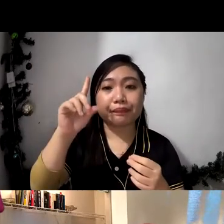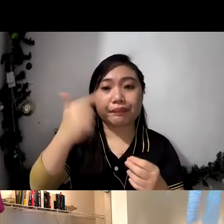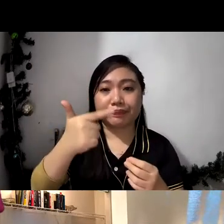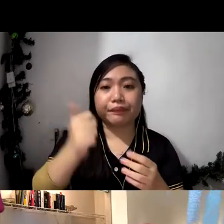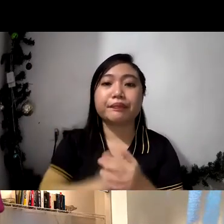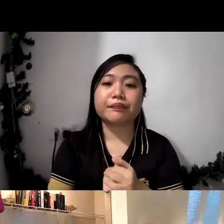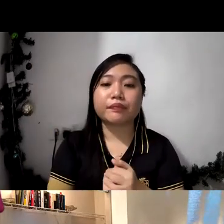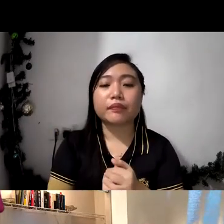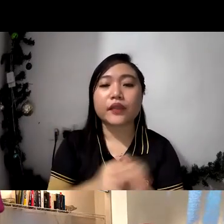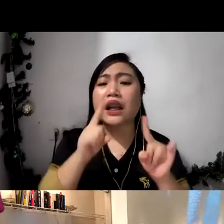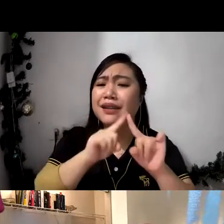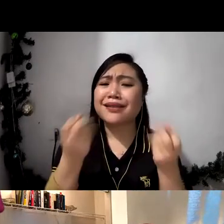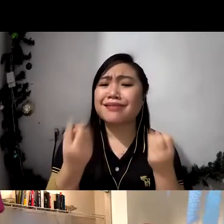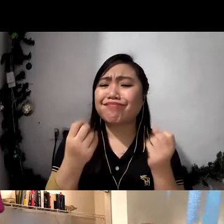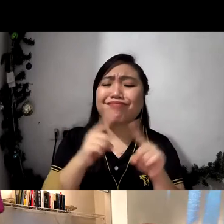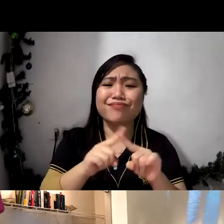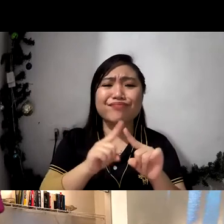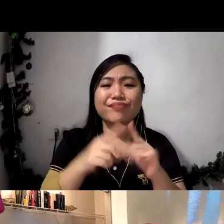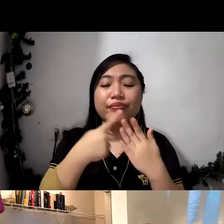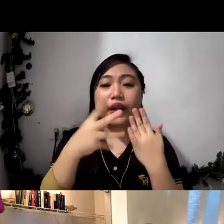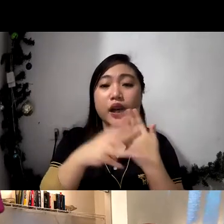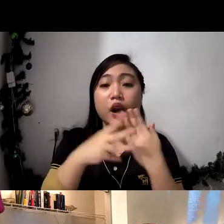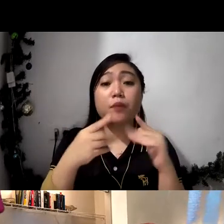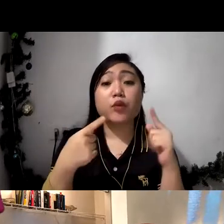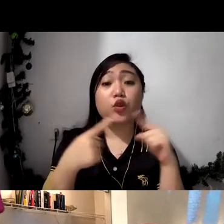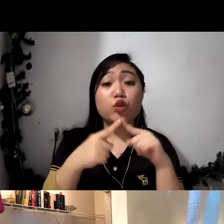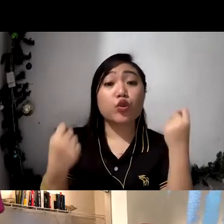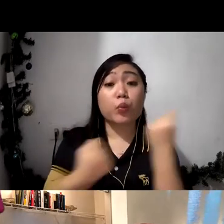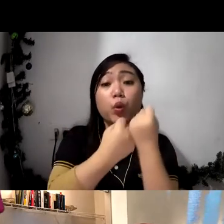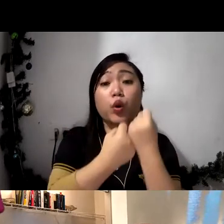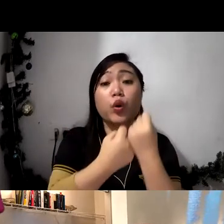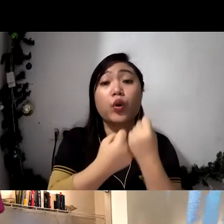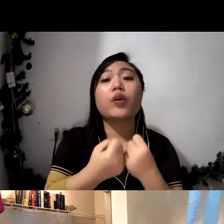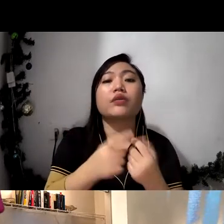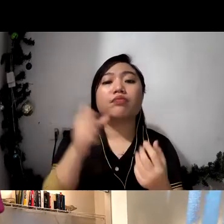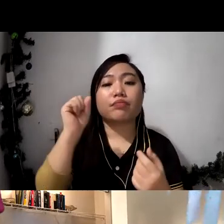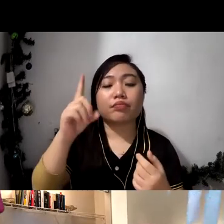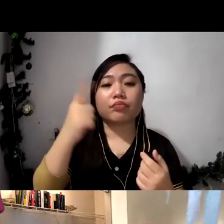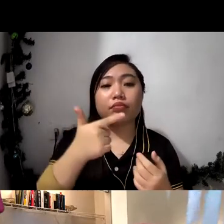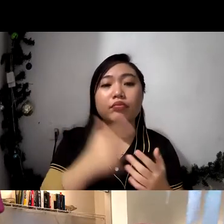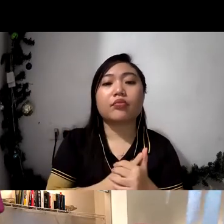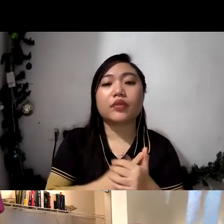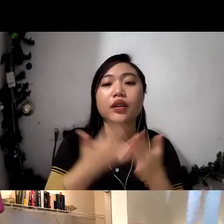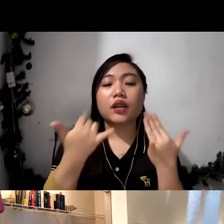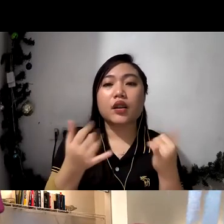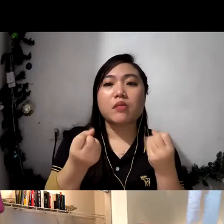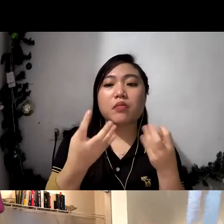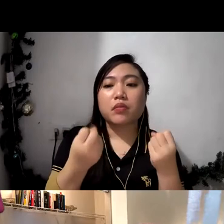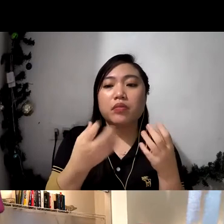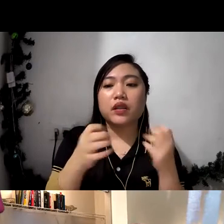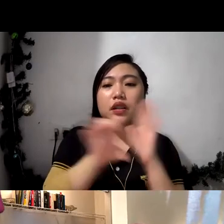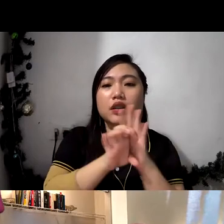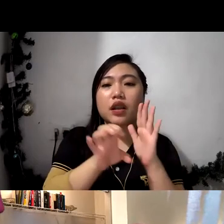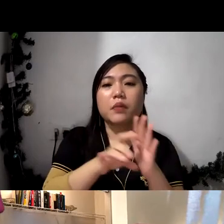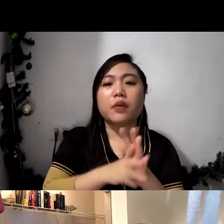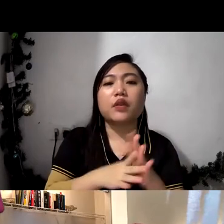iba't ibang mga programa nang nilo-launch in support of the SDG. So ngayon malaking bagay o example yung